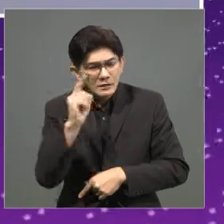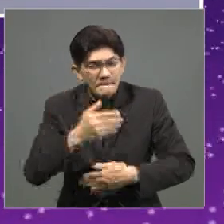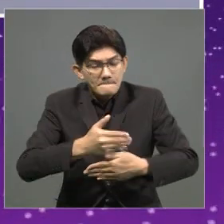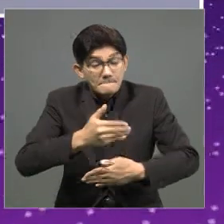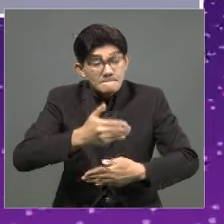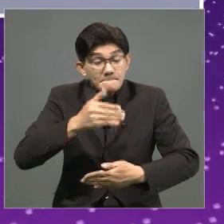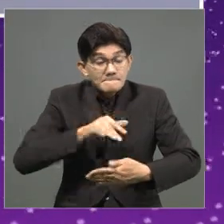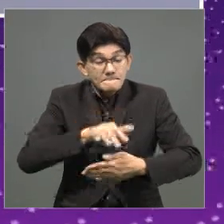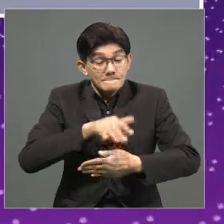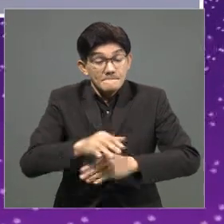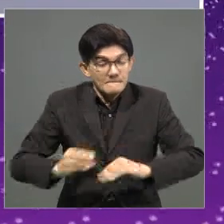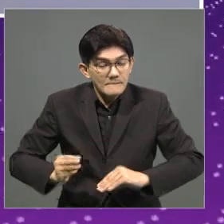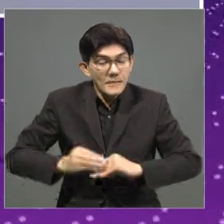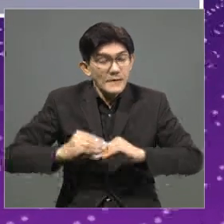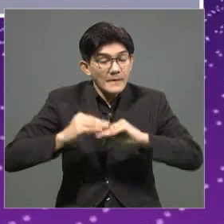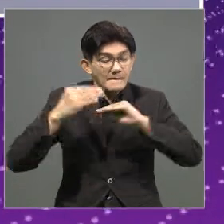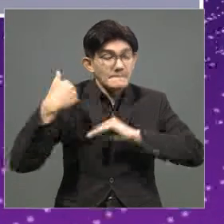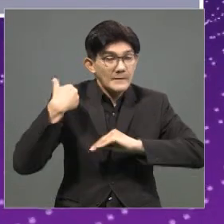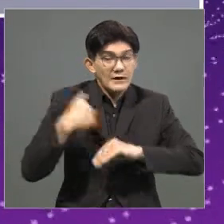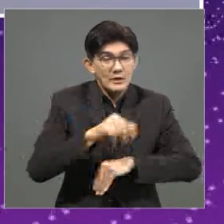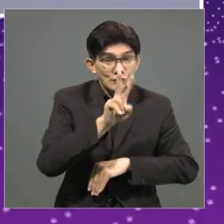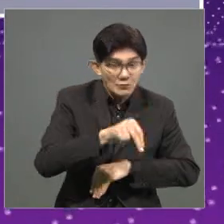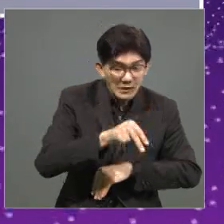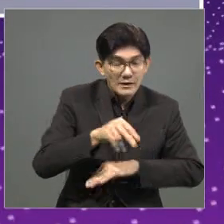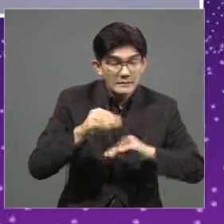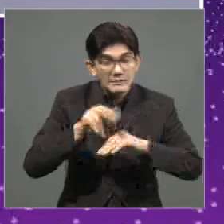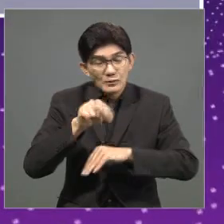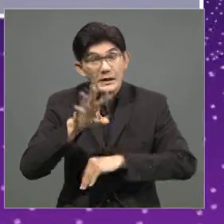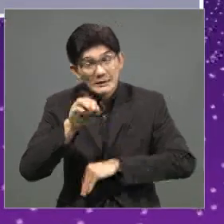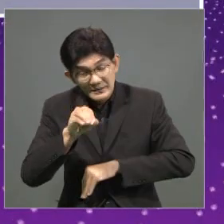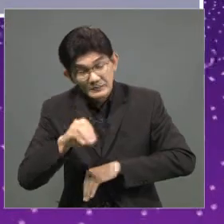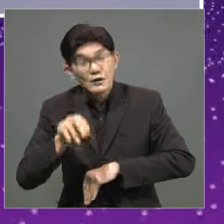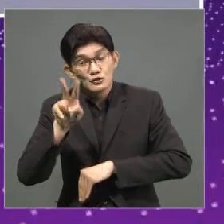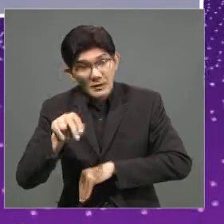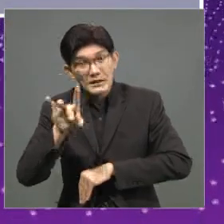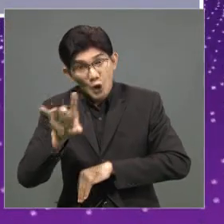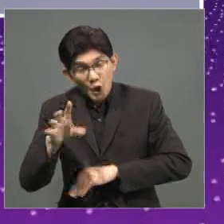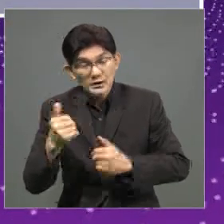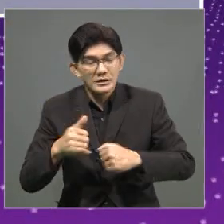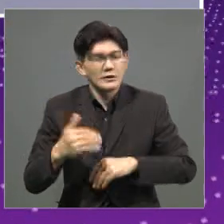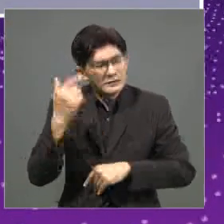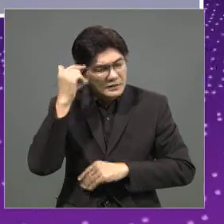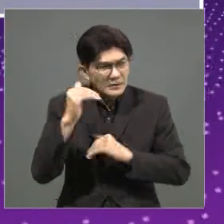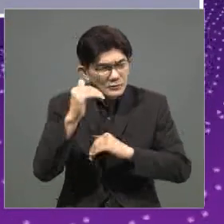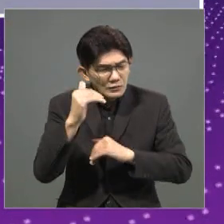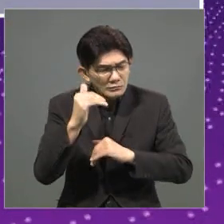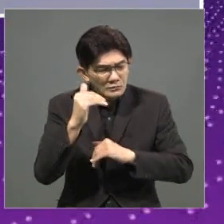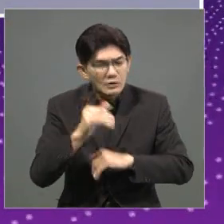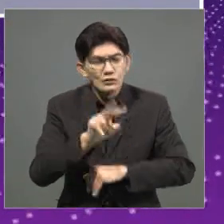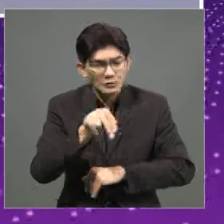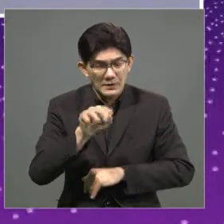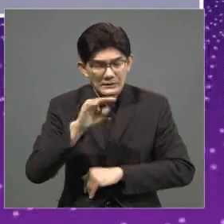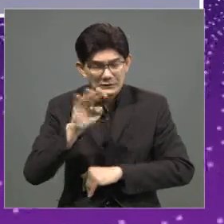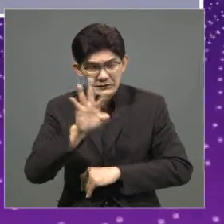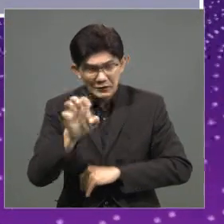ค่อยๆปรับการระบายน้ำแบบขั้นบันไดจาก 2,000 เป็น 2,050 จาก 2,050 เป็น 2,100 แต่ว่าจะไม่ให้เกิน 2,400 ตั